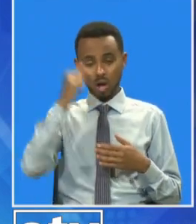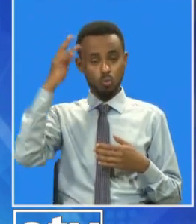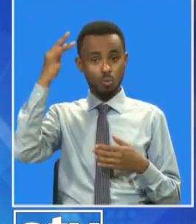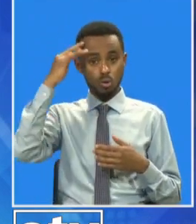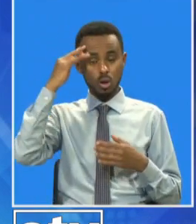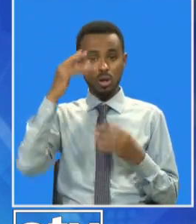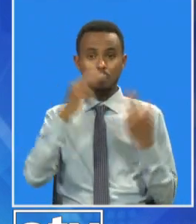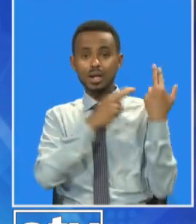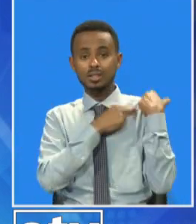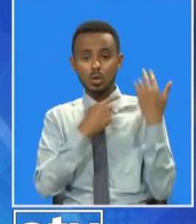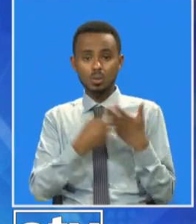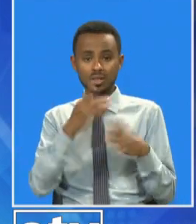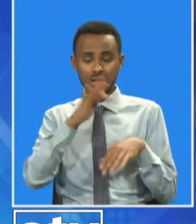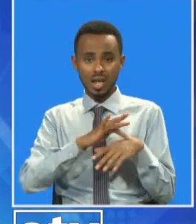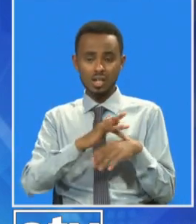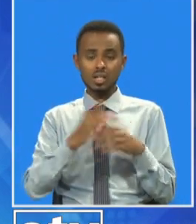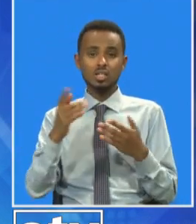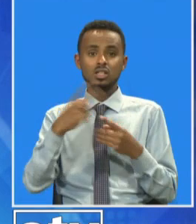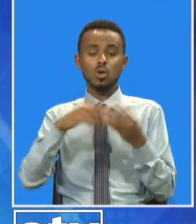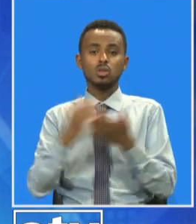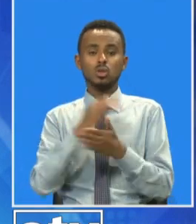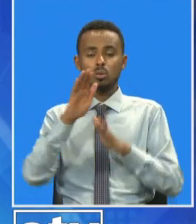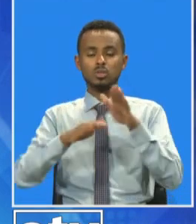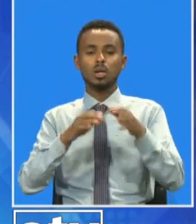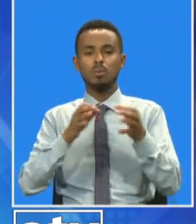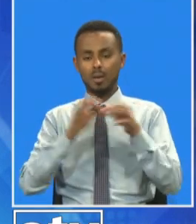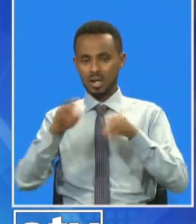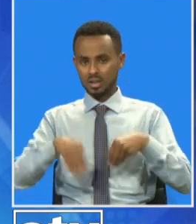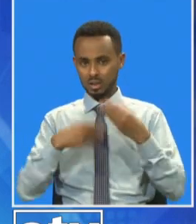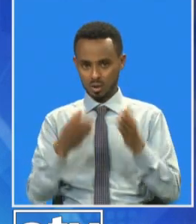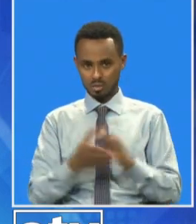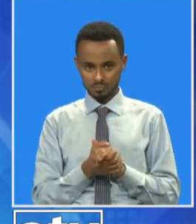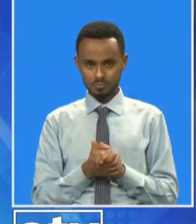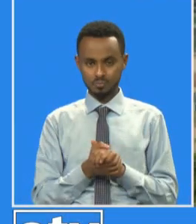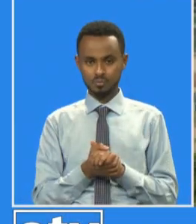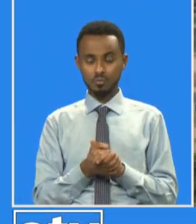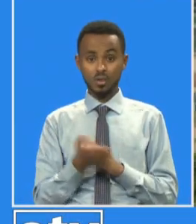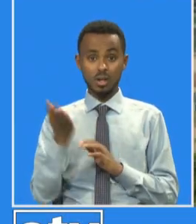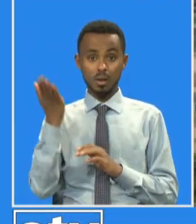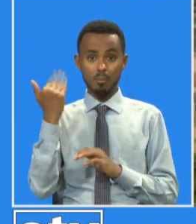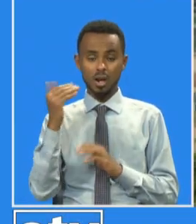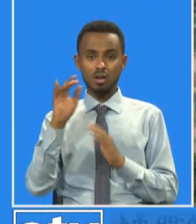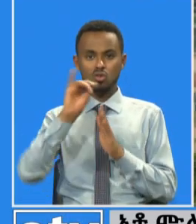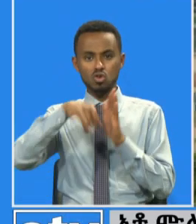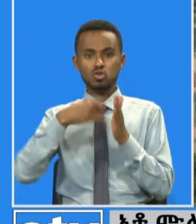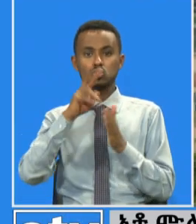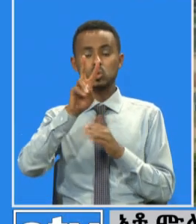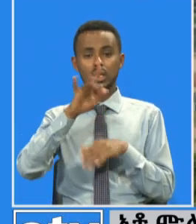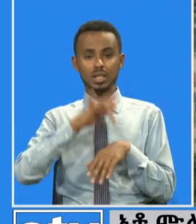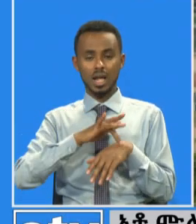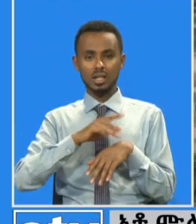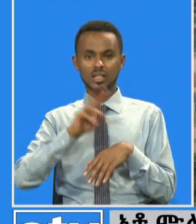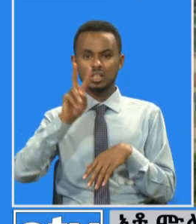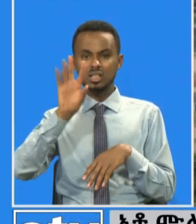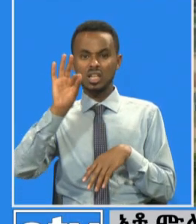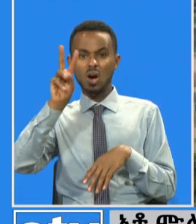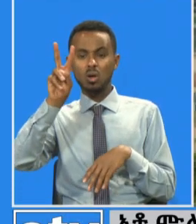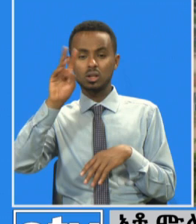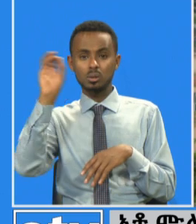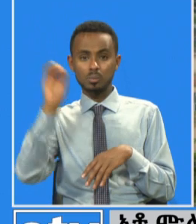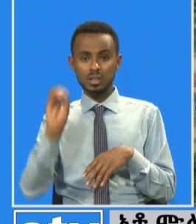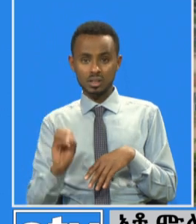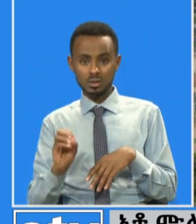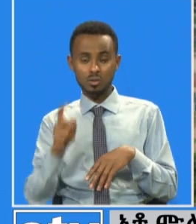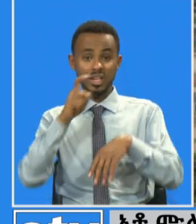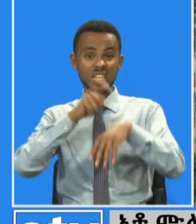ሙሉነህ ባለስልጣኑ በዚህ ላይ ስለወሰደው እርምጃ ማብራሪያ ሰጥተዋል ባለፈው ጁን 2 ላይ 92% of